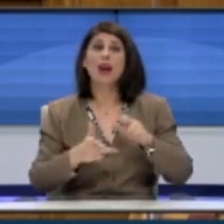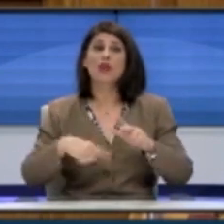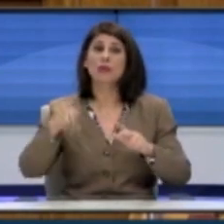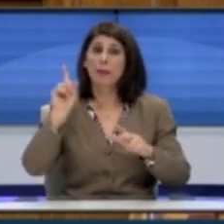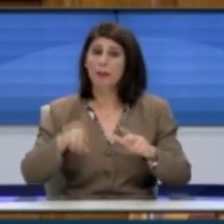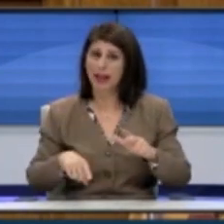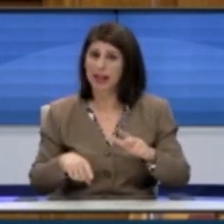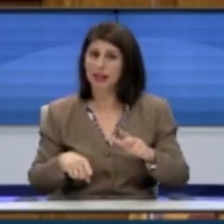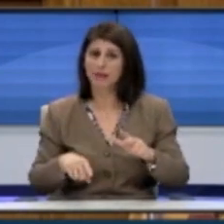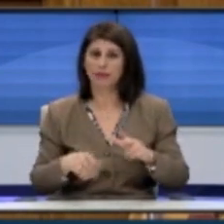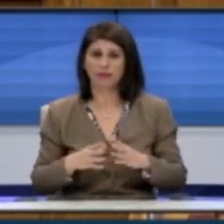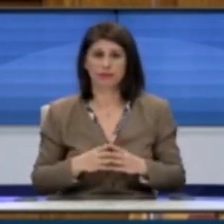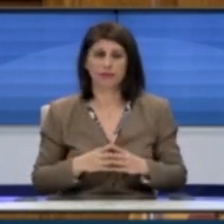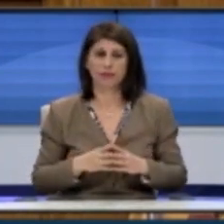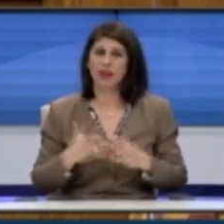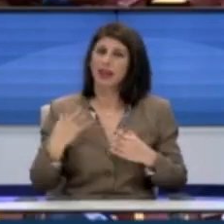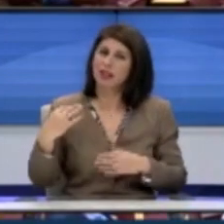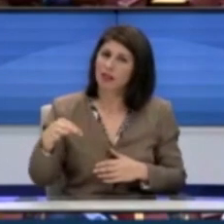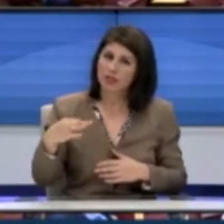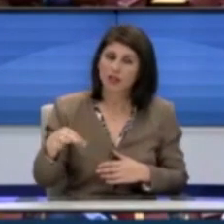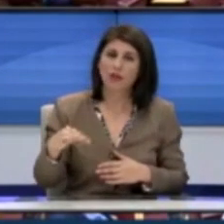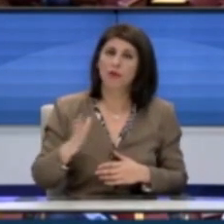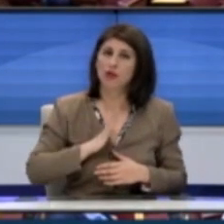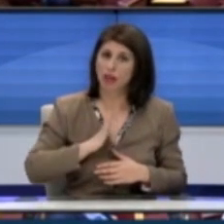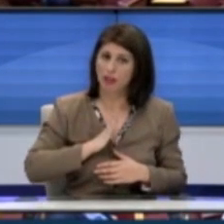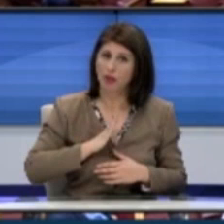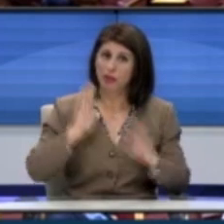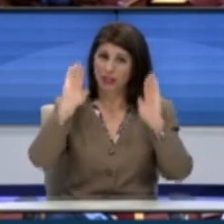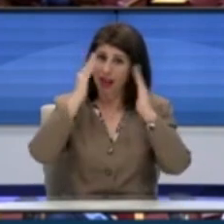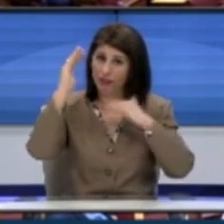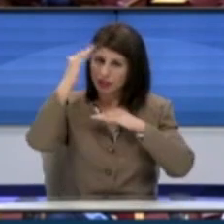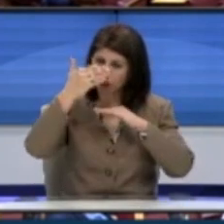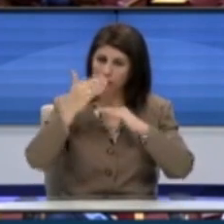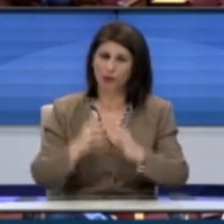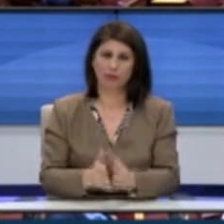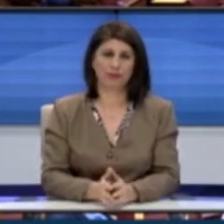Μέρα για την ευαισθητοποίηση των ανθρώπων για τον αυτισμό.